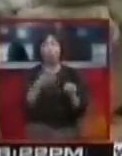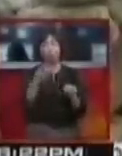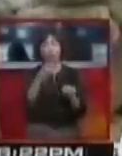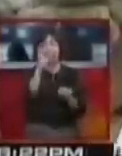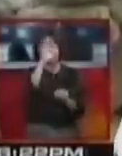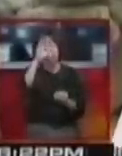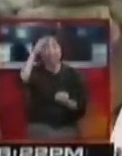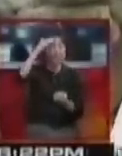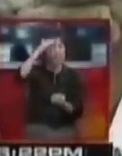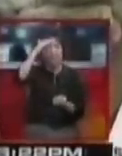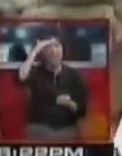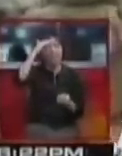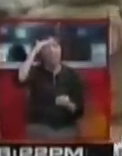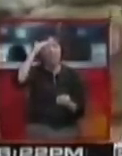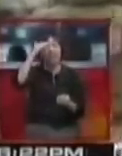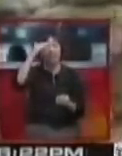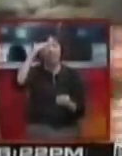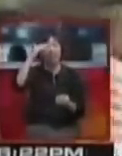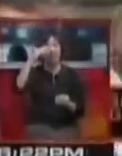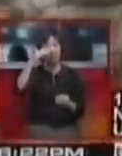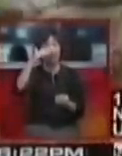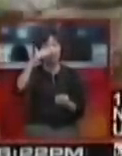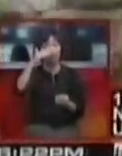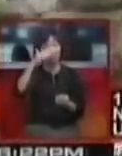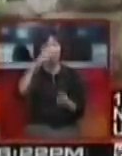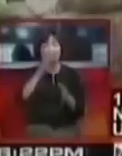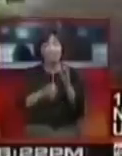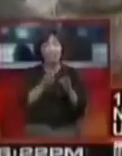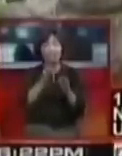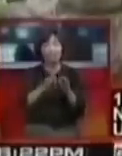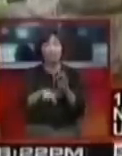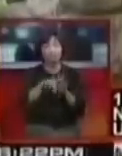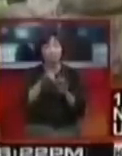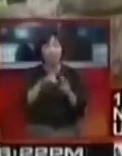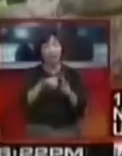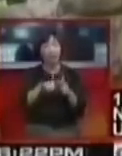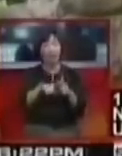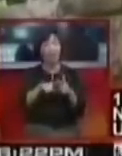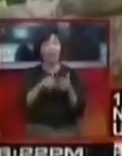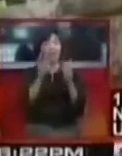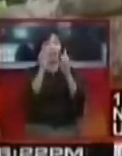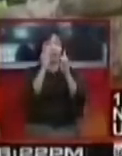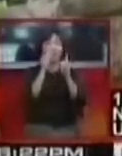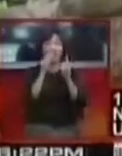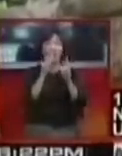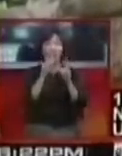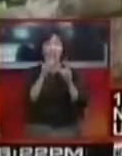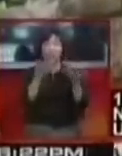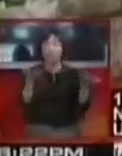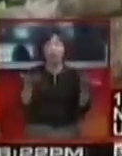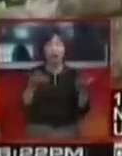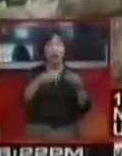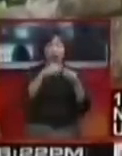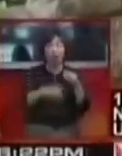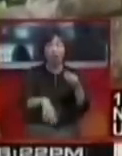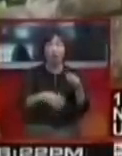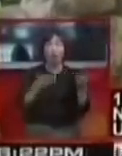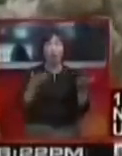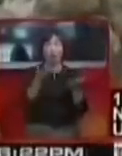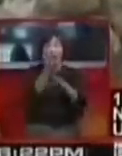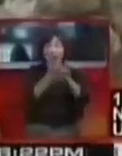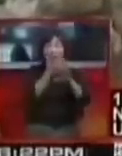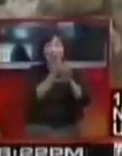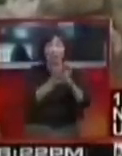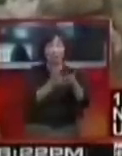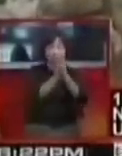ko. Kasi po wala na po. Namin niyo kung saan na po napunta. Hingi lang po sana kami ng